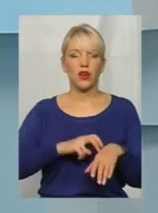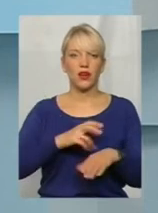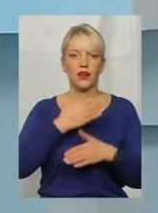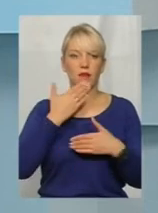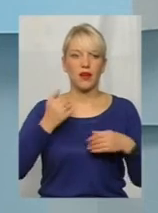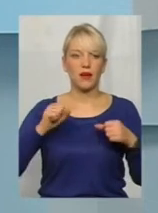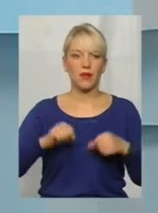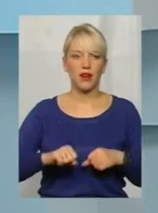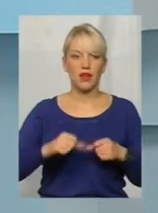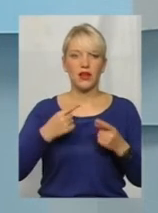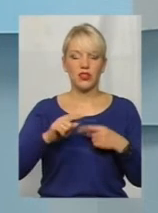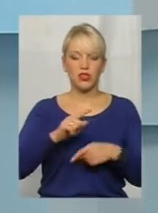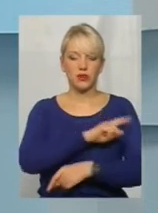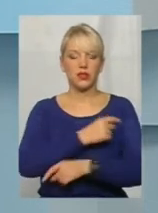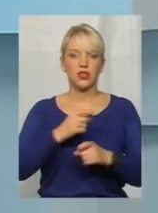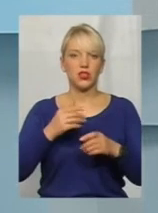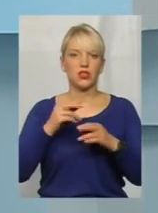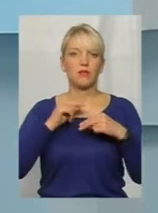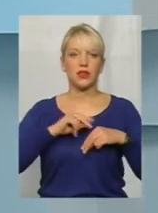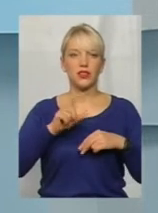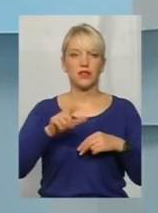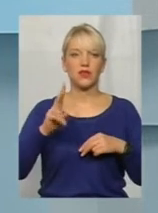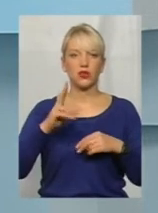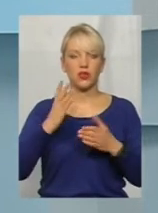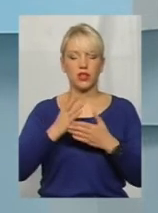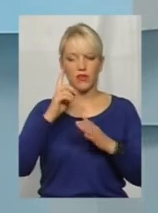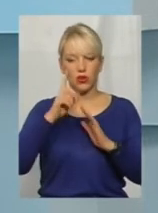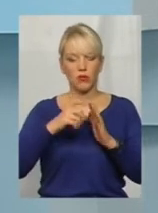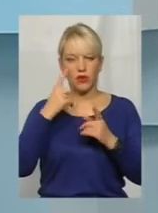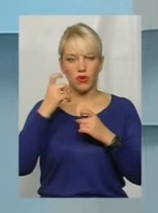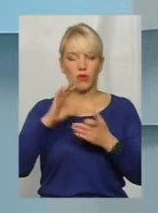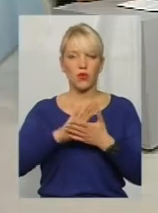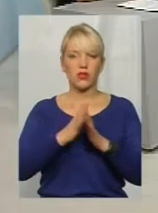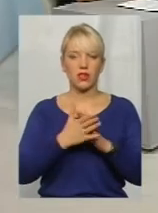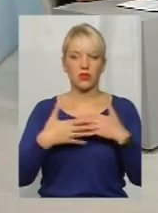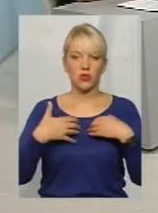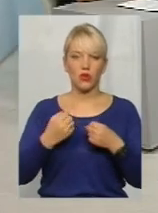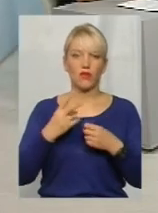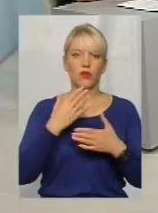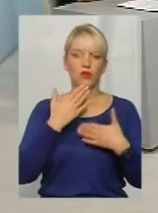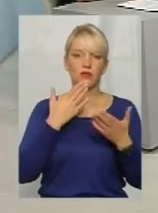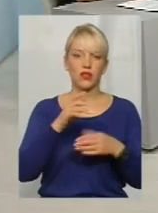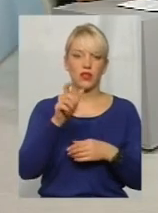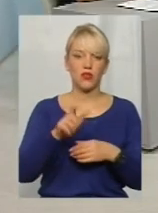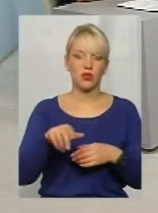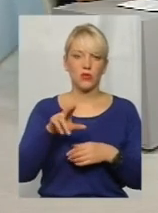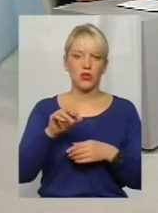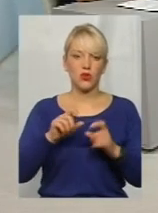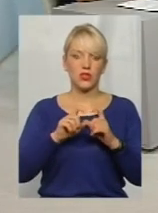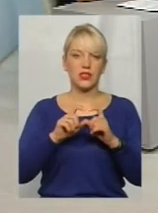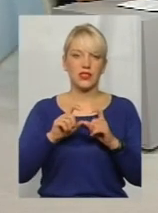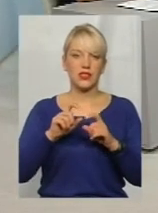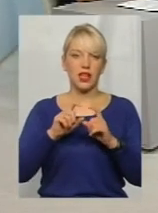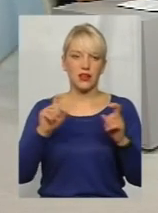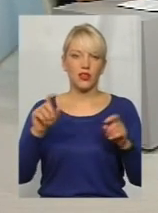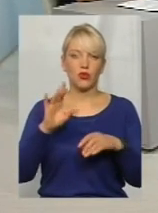лікар, інші медичні працівники, яким стала відома інформація про стан здоров'я, про звернення особи до закладу, про